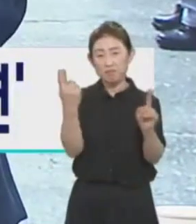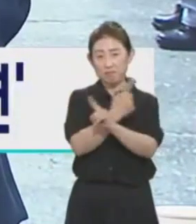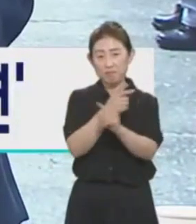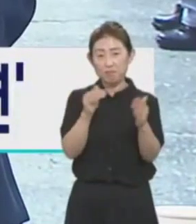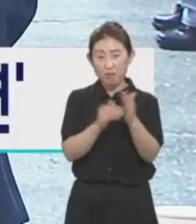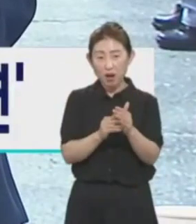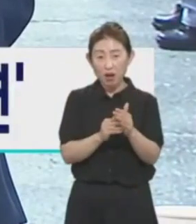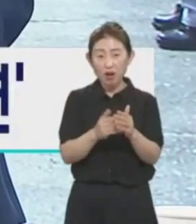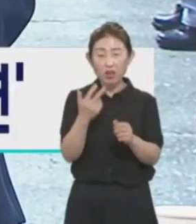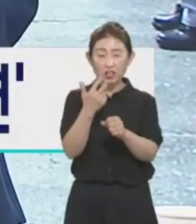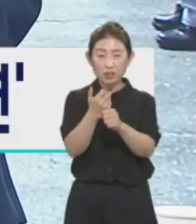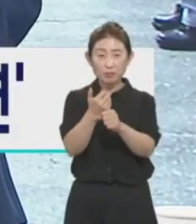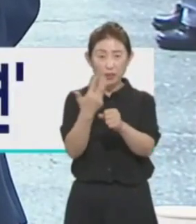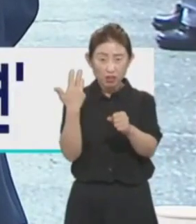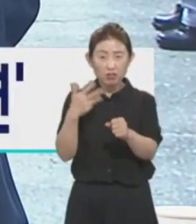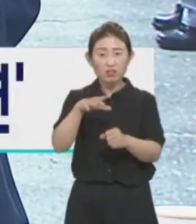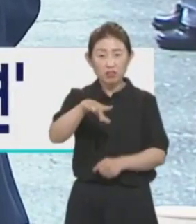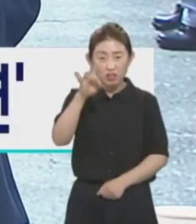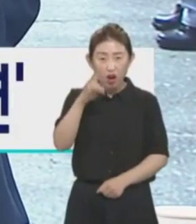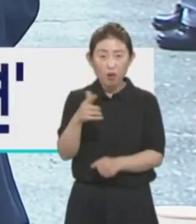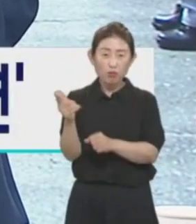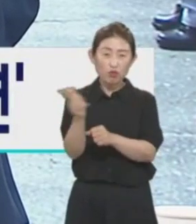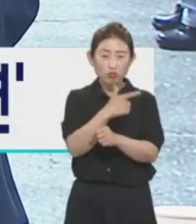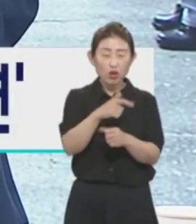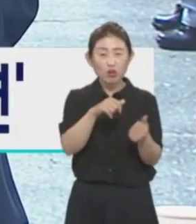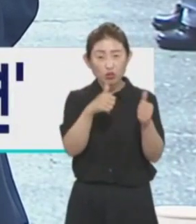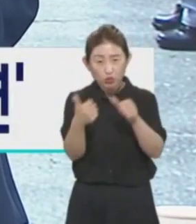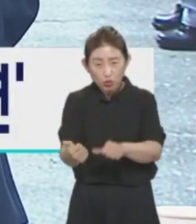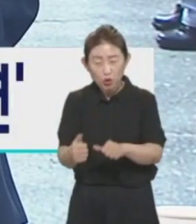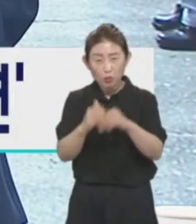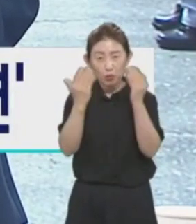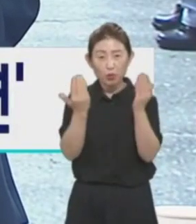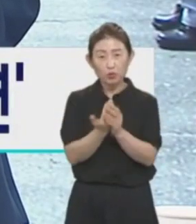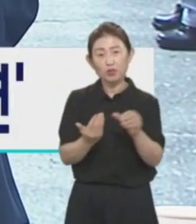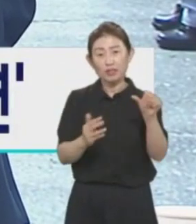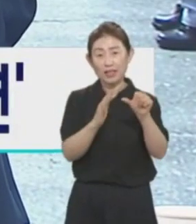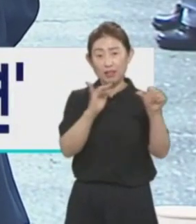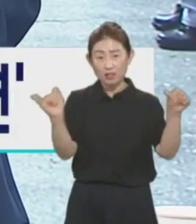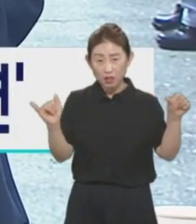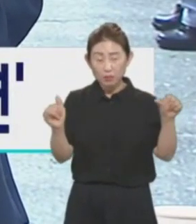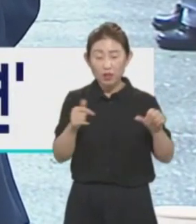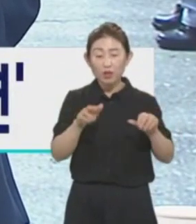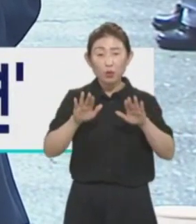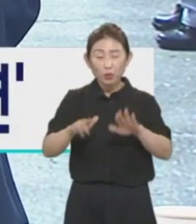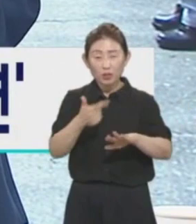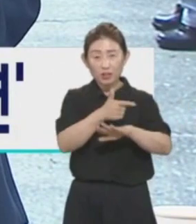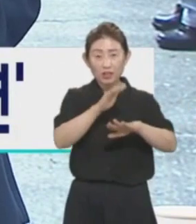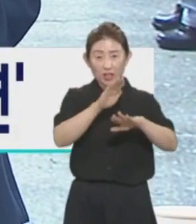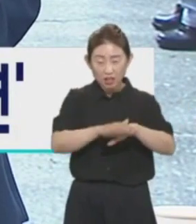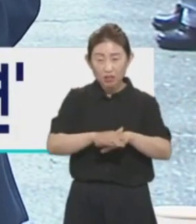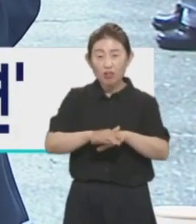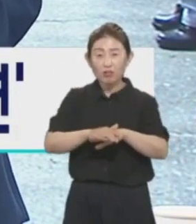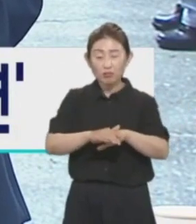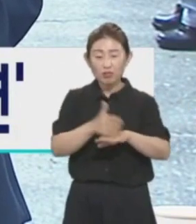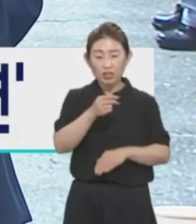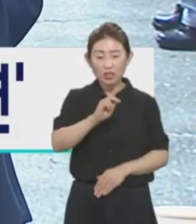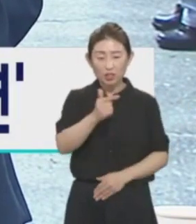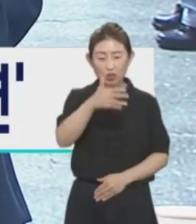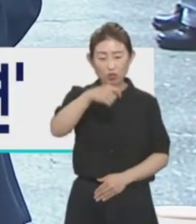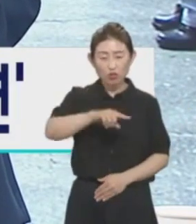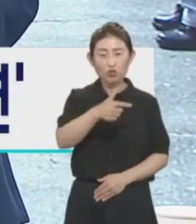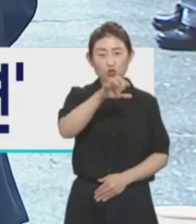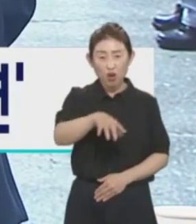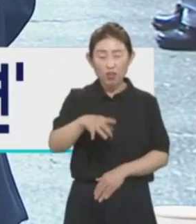법이 개정되면서 78년 전 최초로 순직한 소방원 등 5명의 유해가 대전 현충원에 모셔졌습니다. 이수복